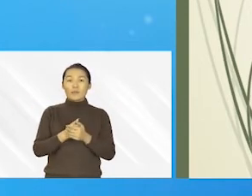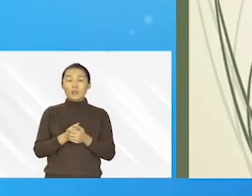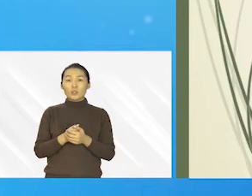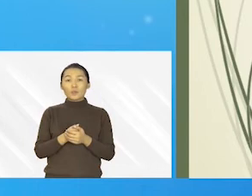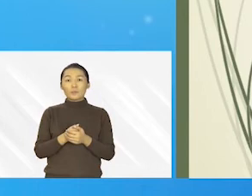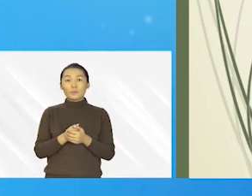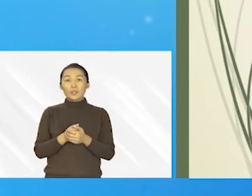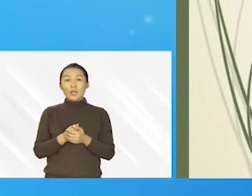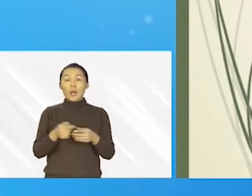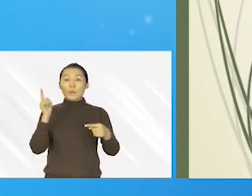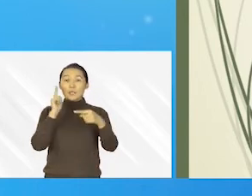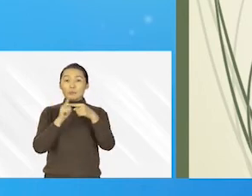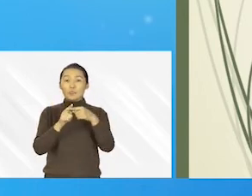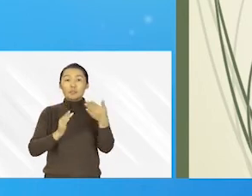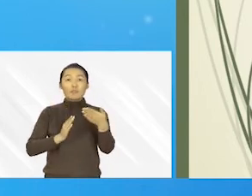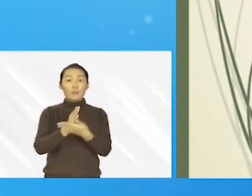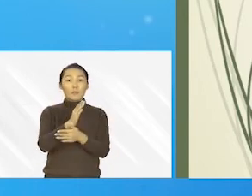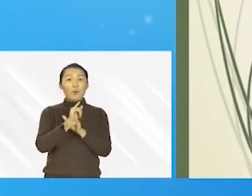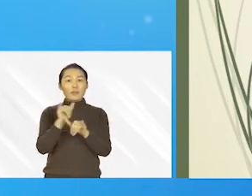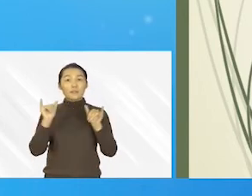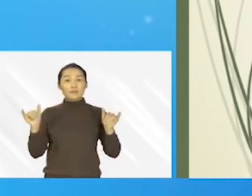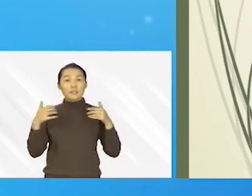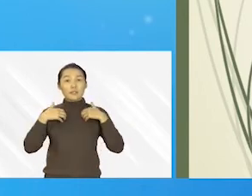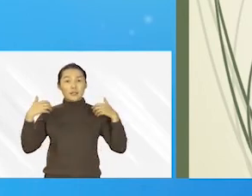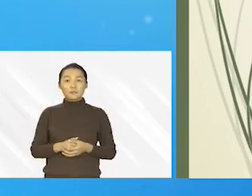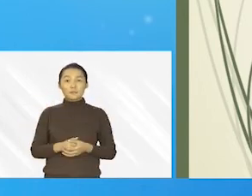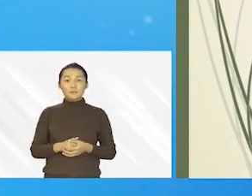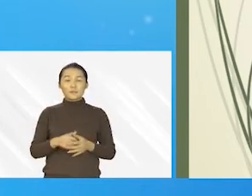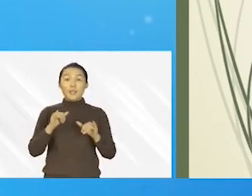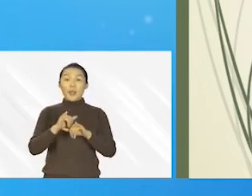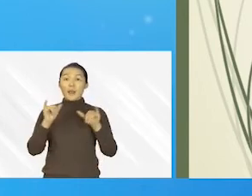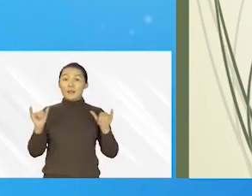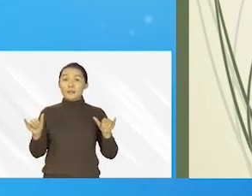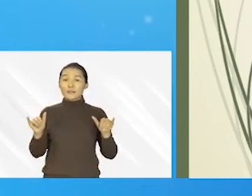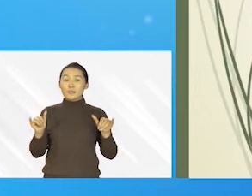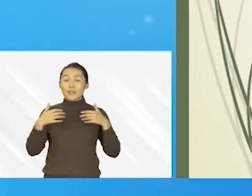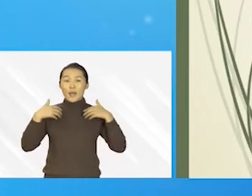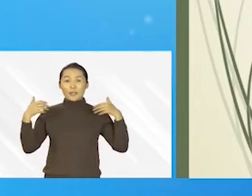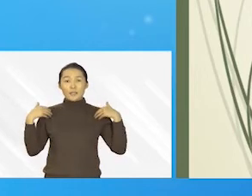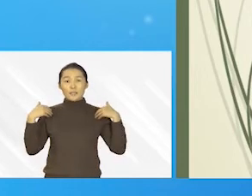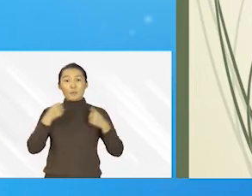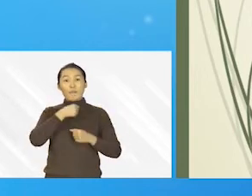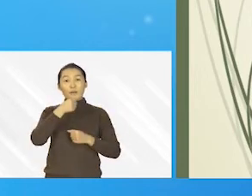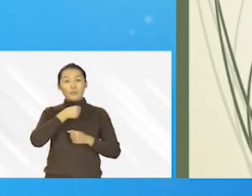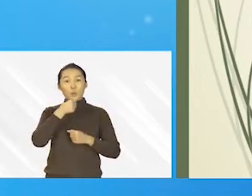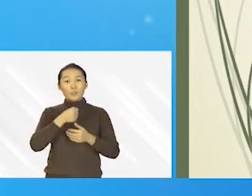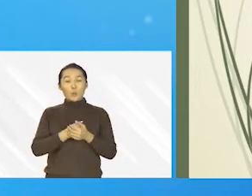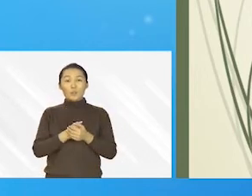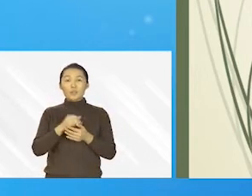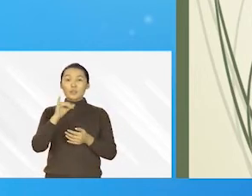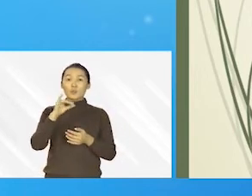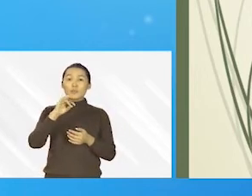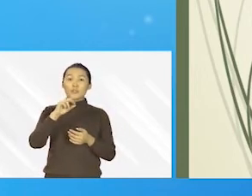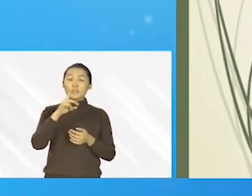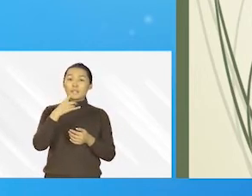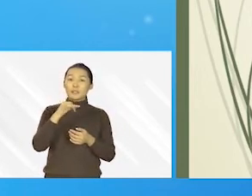Преимущество прямого развития организмов состоит в следующем. Развитие организмов во взрослую особь и ювенильный